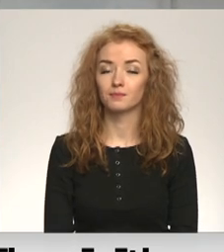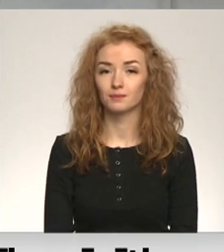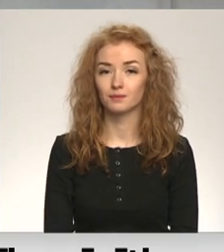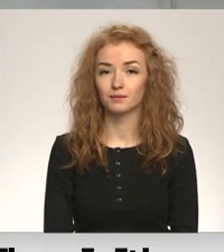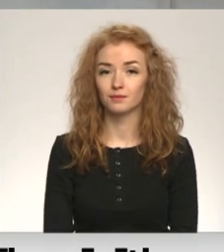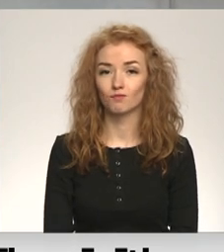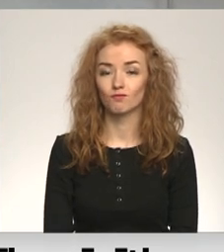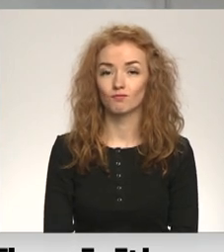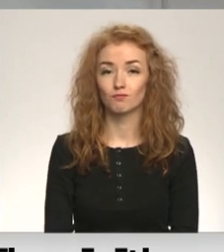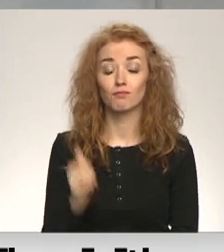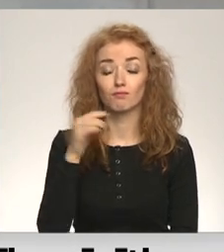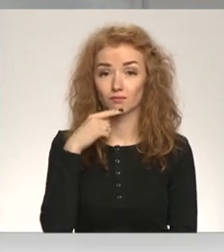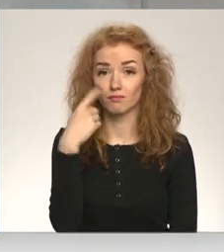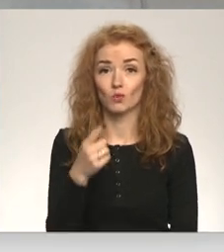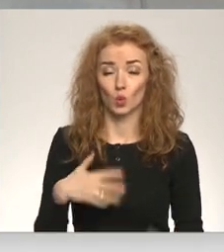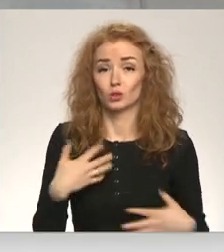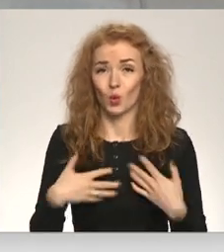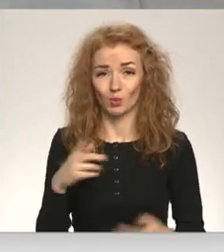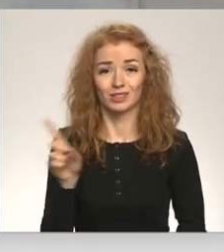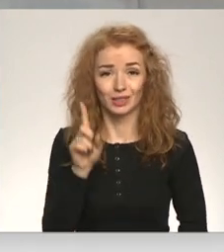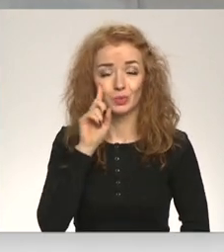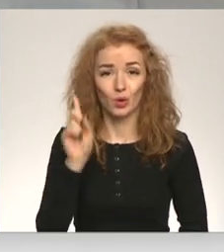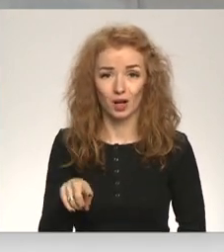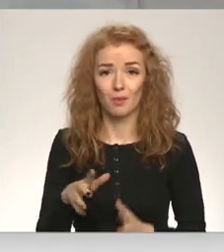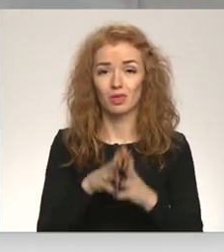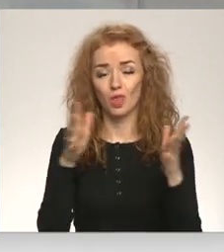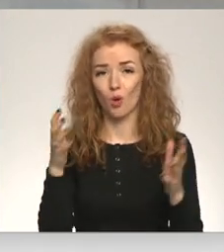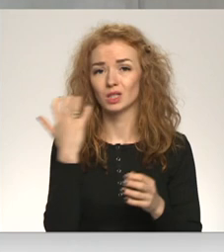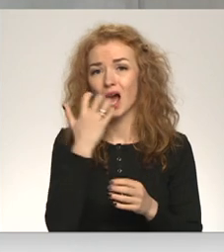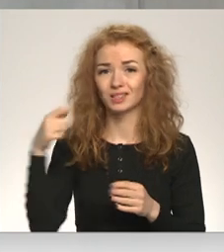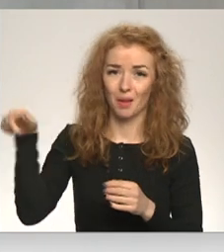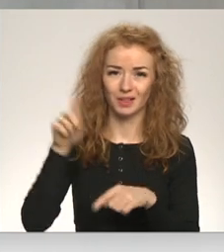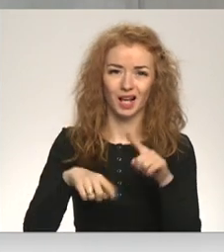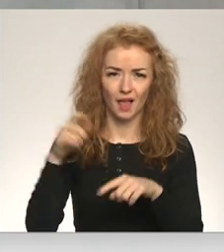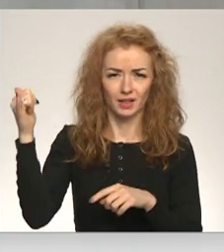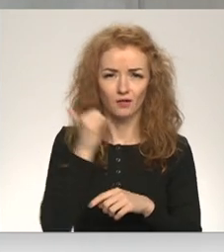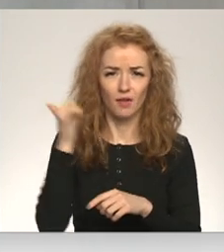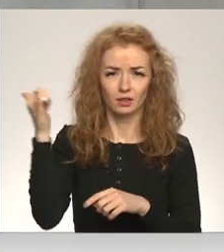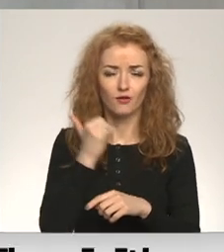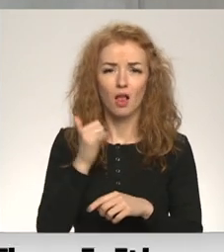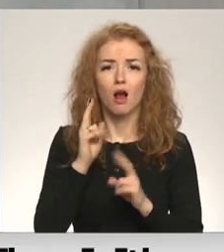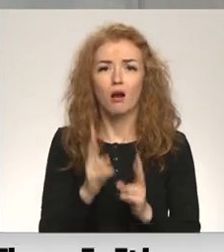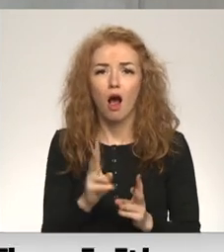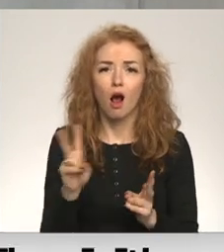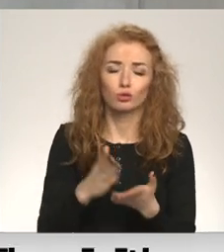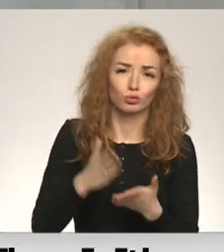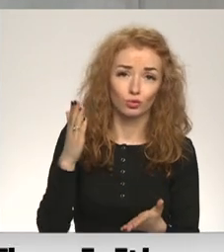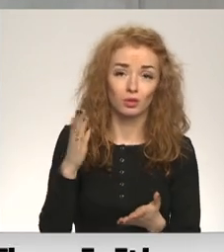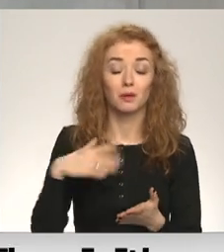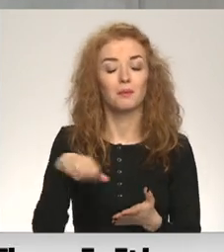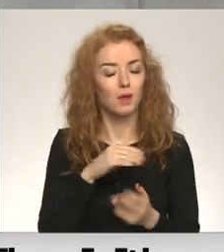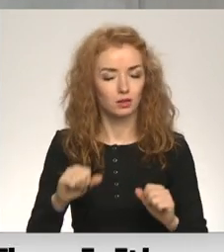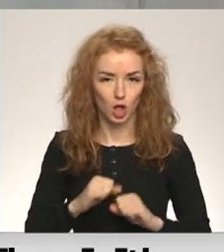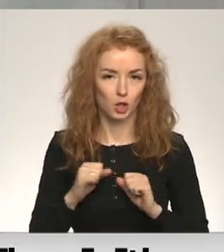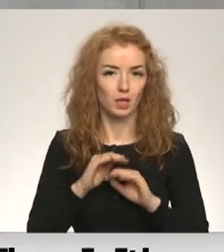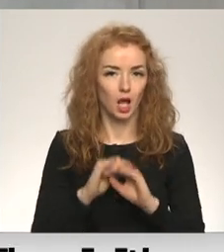jēst. Trauksmes sajūta tiešām ir. Daudz radinieku ārzemēs visi zvana katru dienu prasa par situāciju, kas notiek. Mēs cenšamies